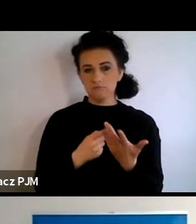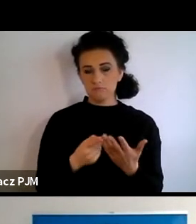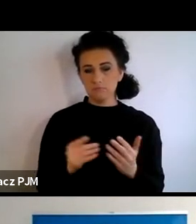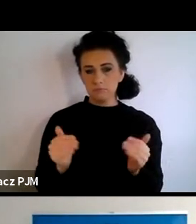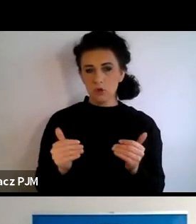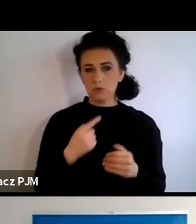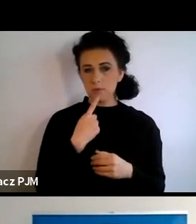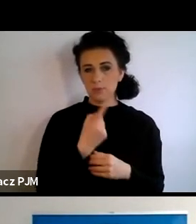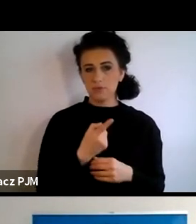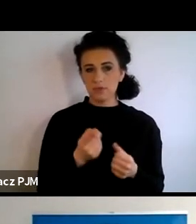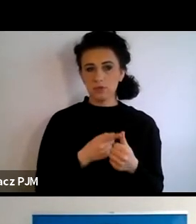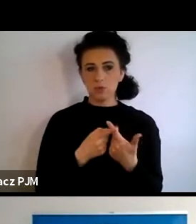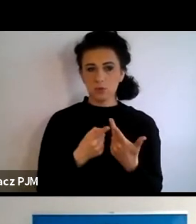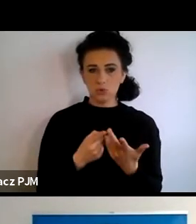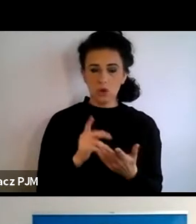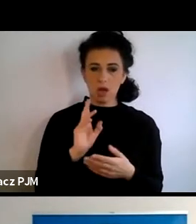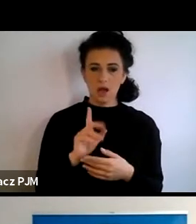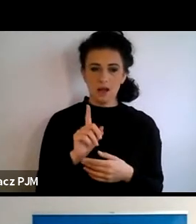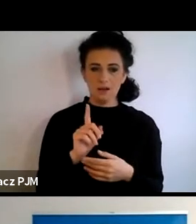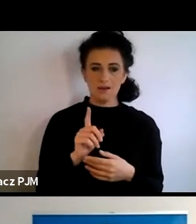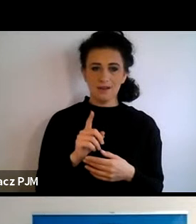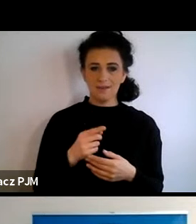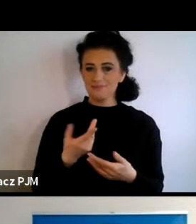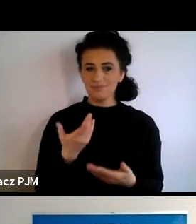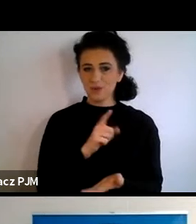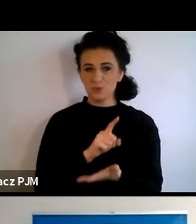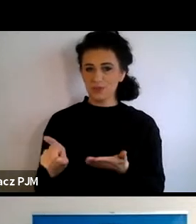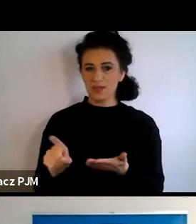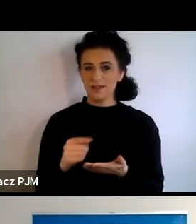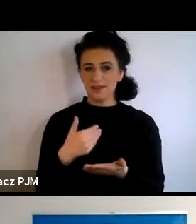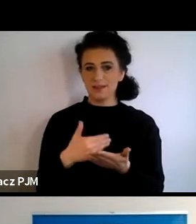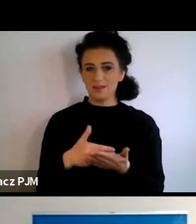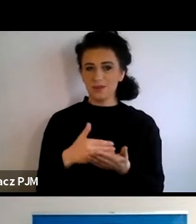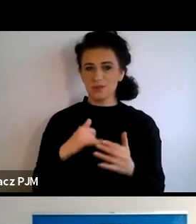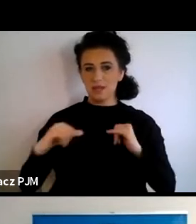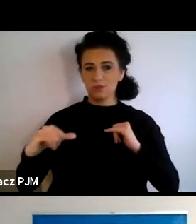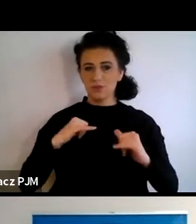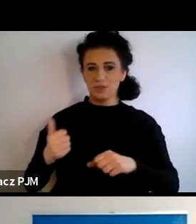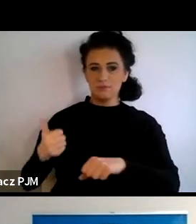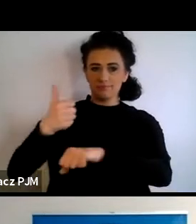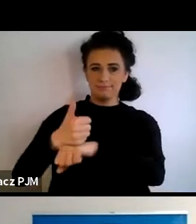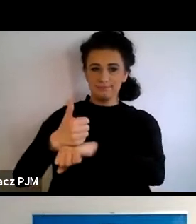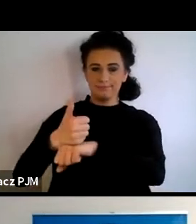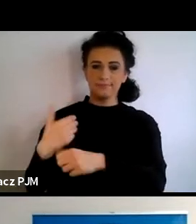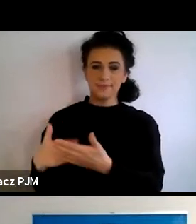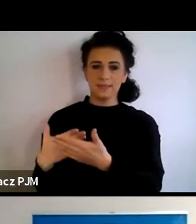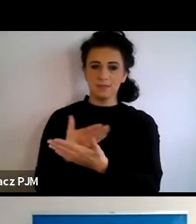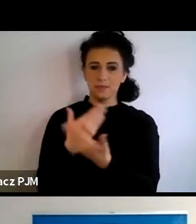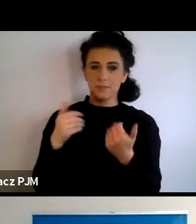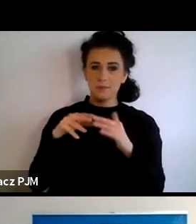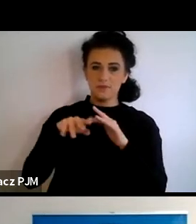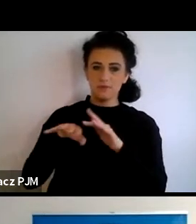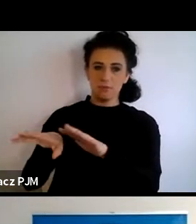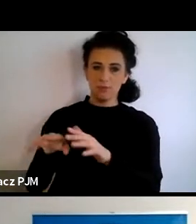przekładać, ale są też siły wyższe, z którymi musimy się mierzyć i tutaj no, nie do końca mamy na to wpływ.